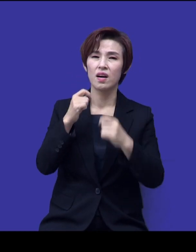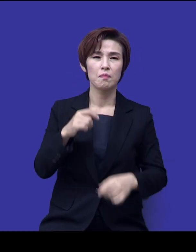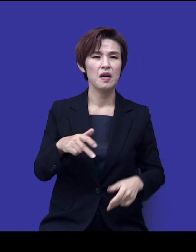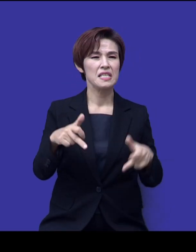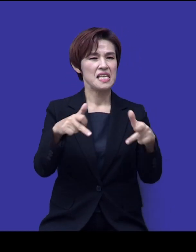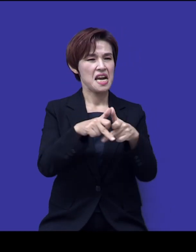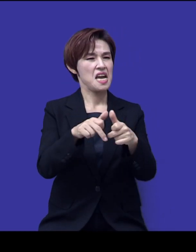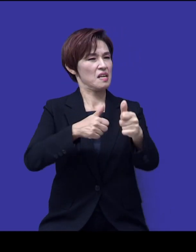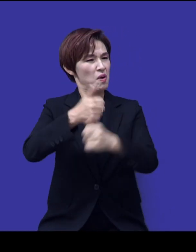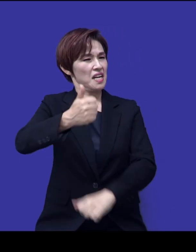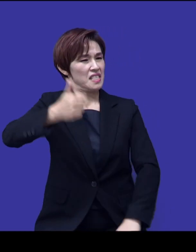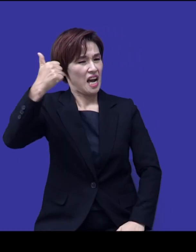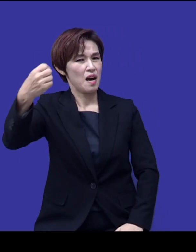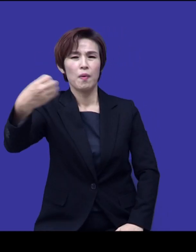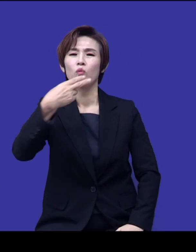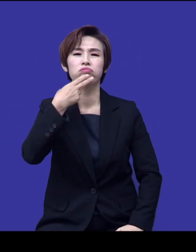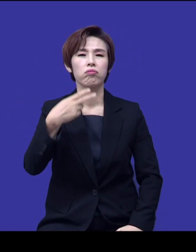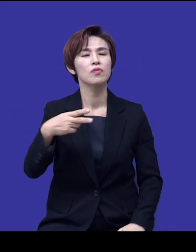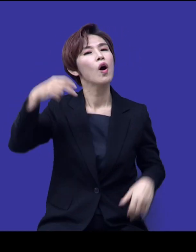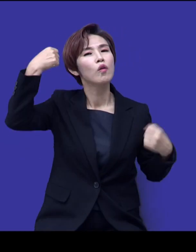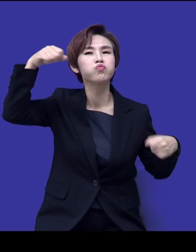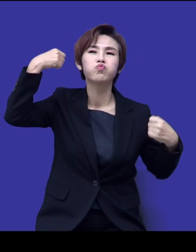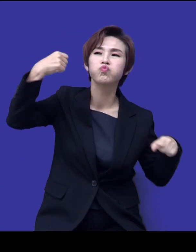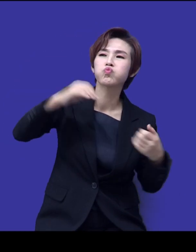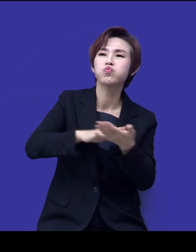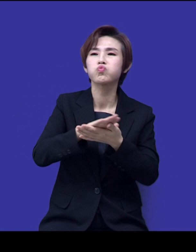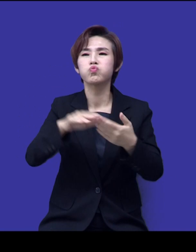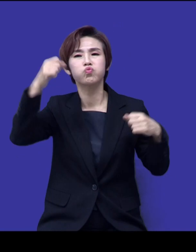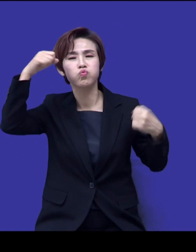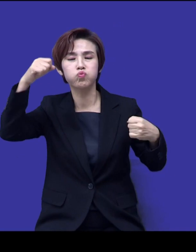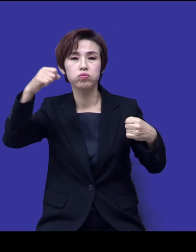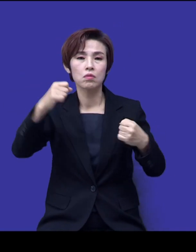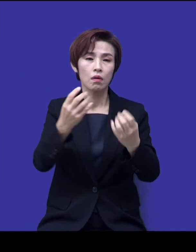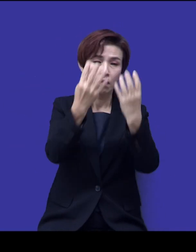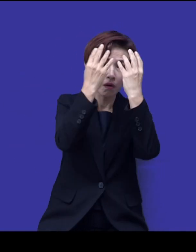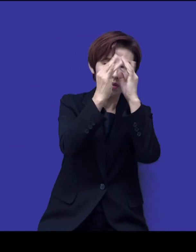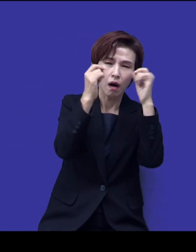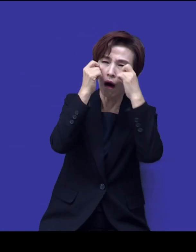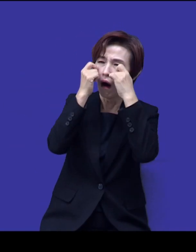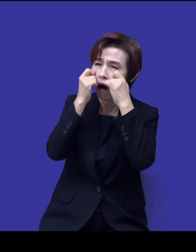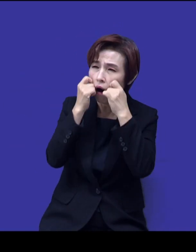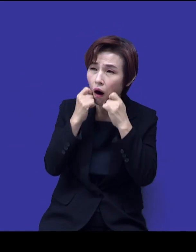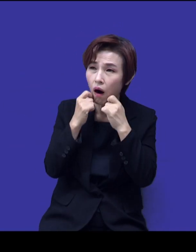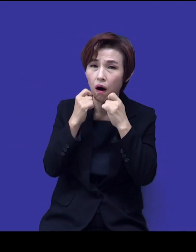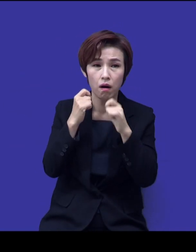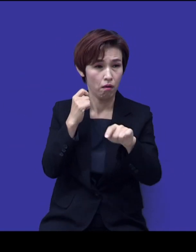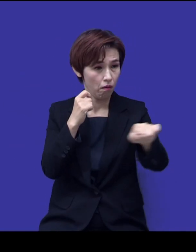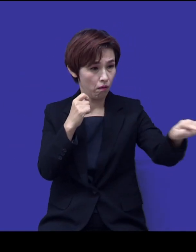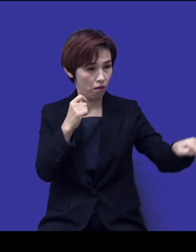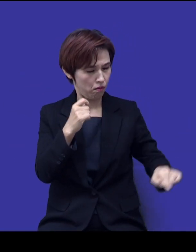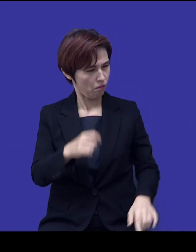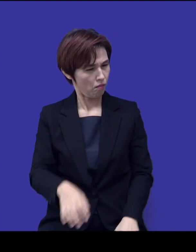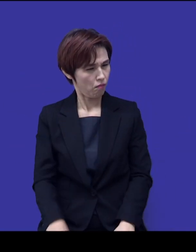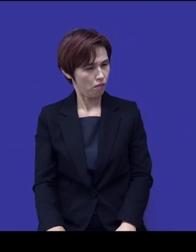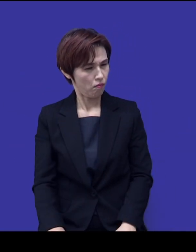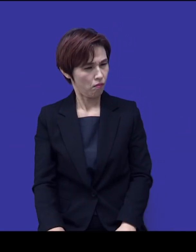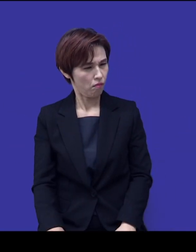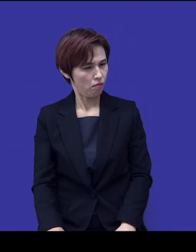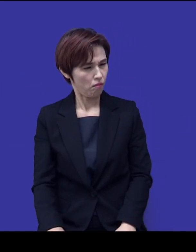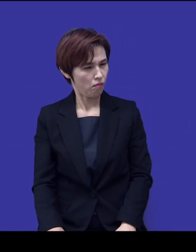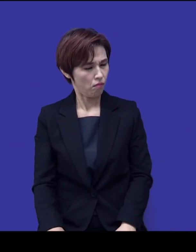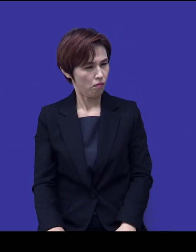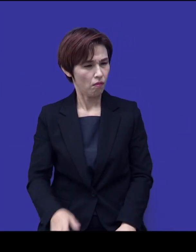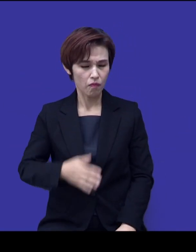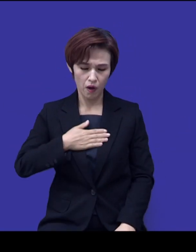이런 얘기 안 해요. 그냥 뛰고 놀아요 무대에서. 아. 그런데 왜 수영자들이 울을까 보니까 예. 이런 생각이었습니다.